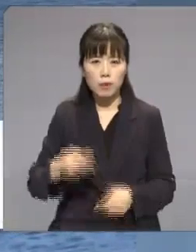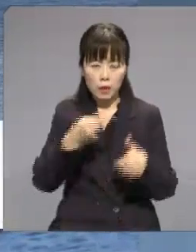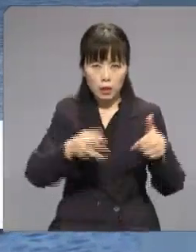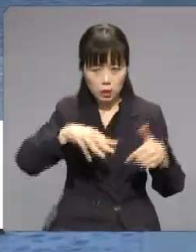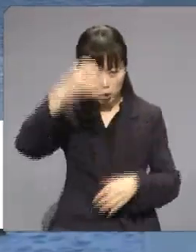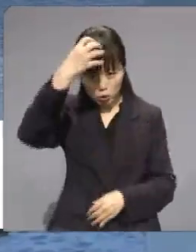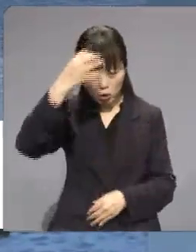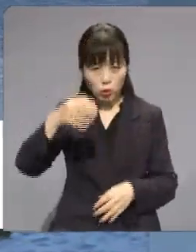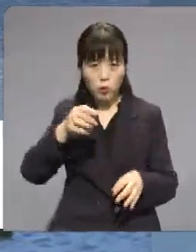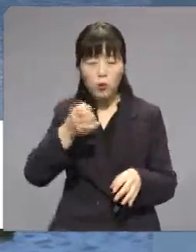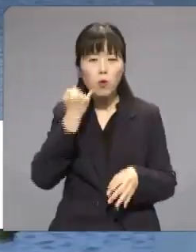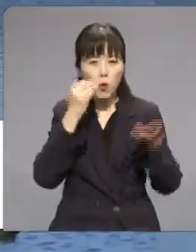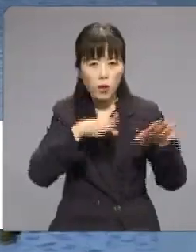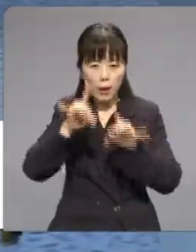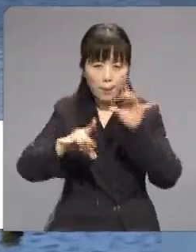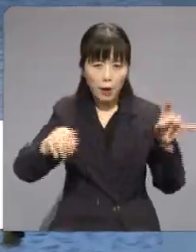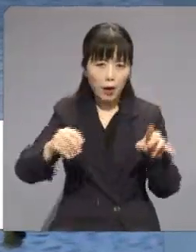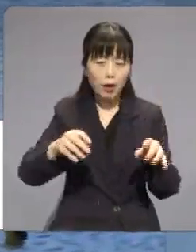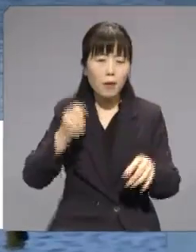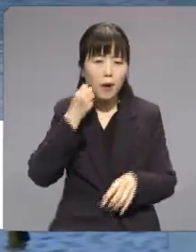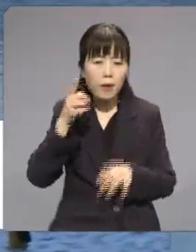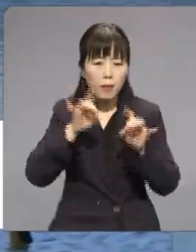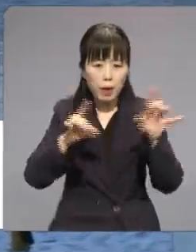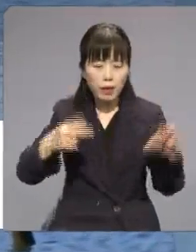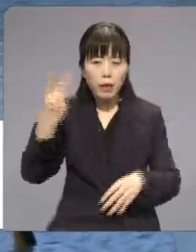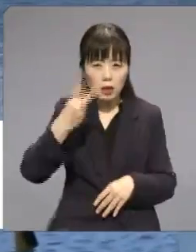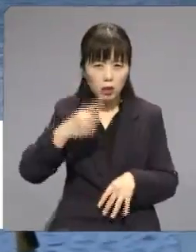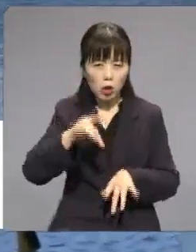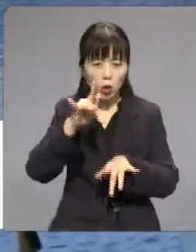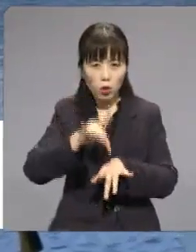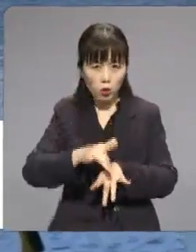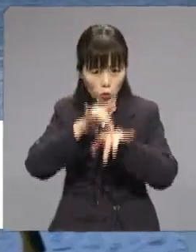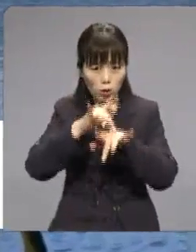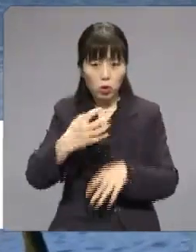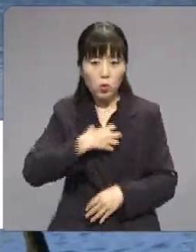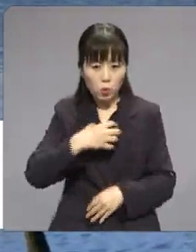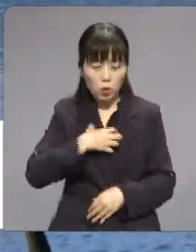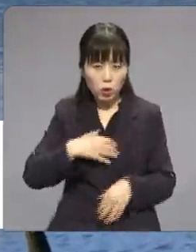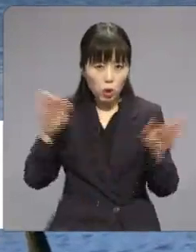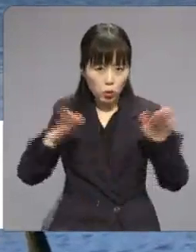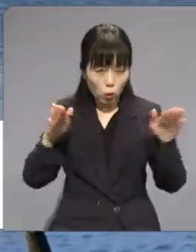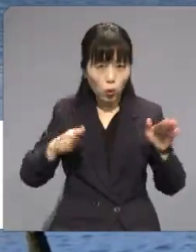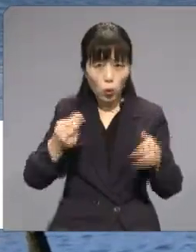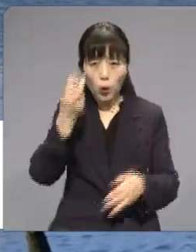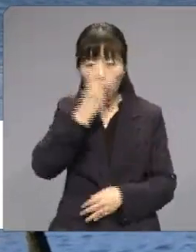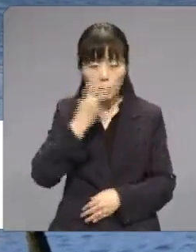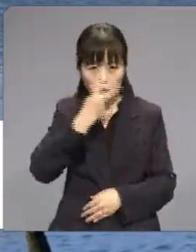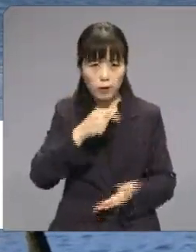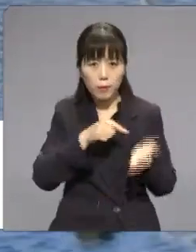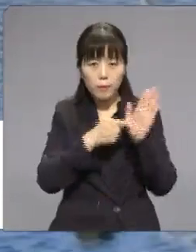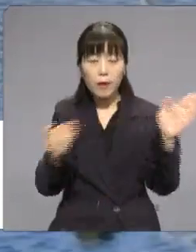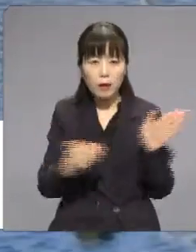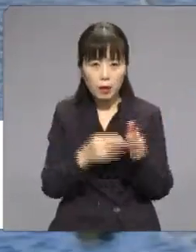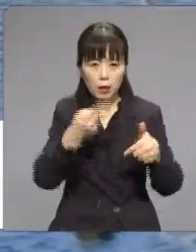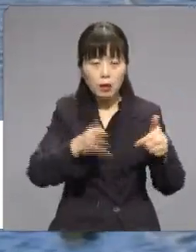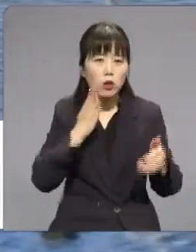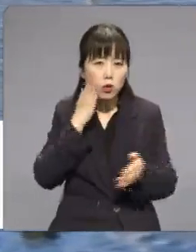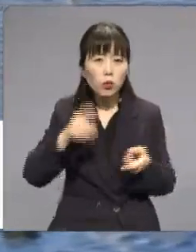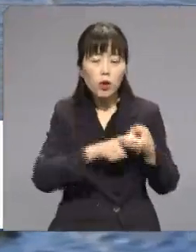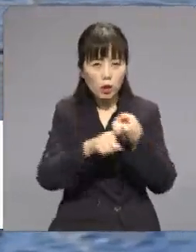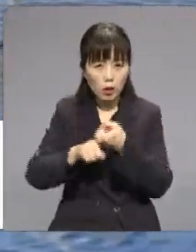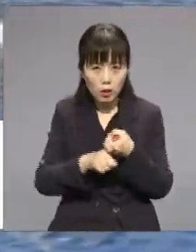인천 영종 갯벌에서 매달 2천 마리에 가까운 멸종 위기 조류가 관찰된 것으로 파악됐습니다 인천 녹색